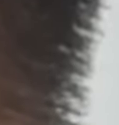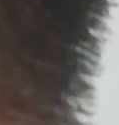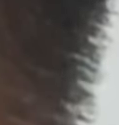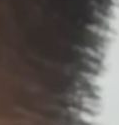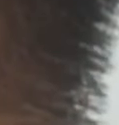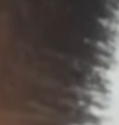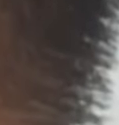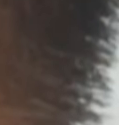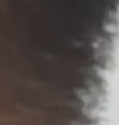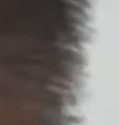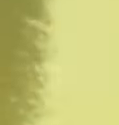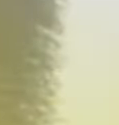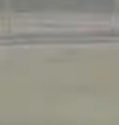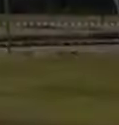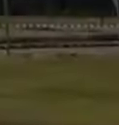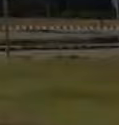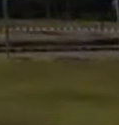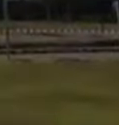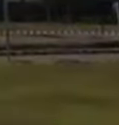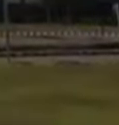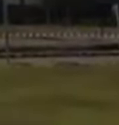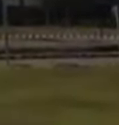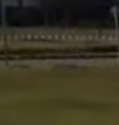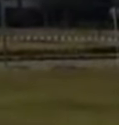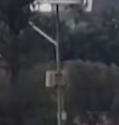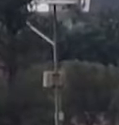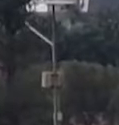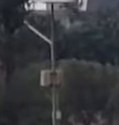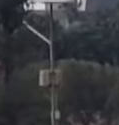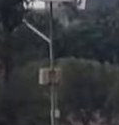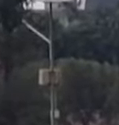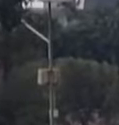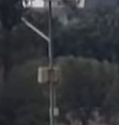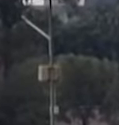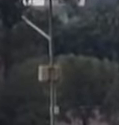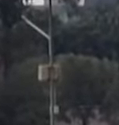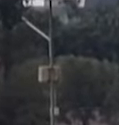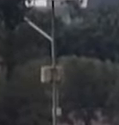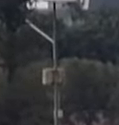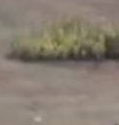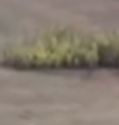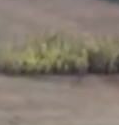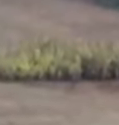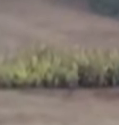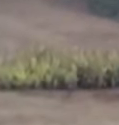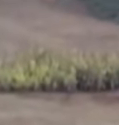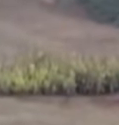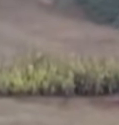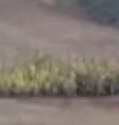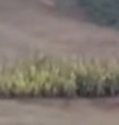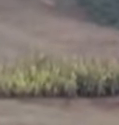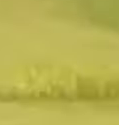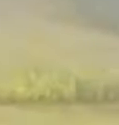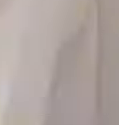telinganya. Namun pengawas ujian tetap memintanya melepas agar tidak dicurigai sebagai joki. Akibatnya